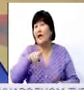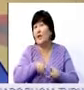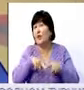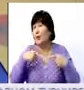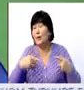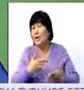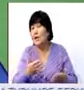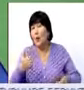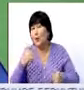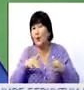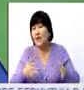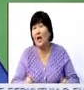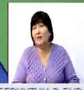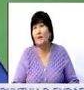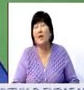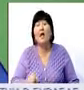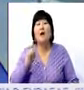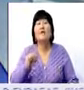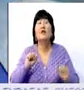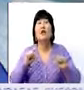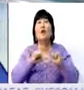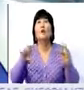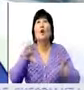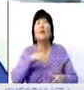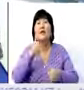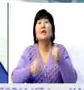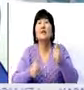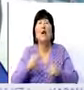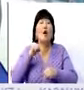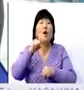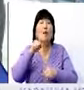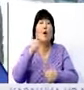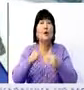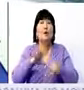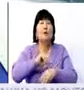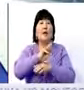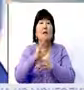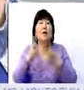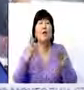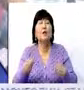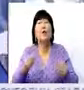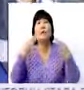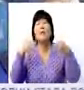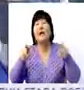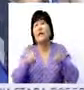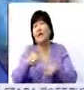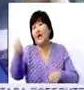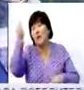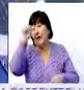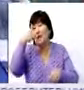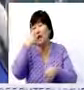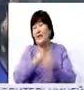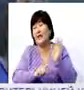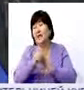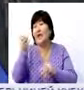других крупных турнирах. В этой же спортшколе прошли соревнования по боксу. Турнир был посвящен Дню независимости, а также памяти